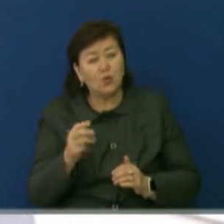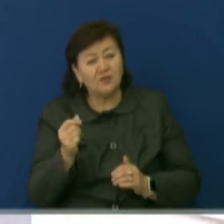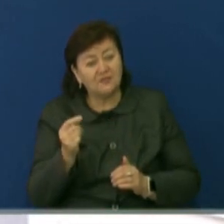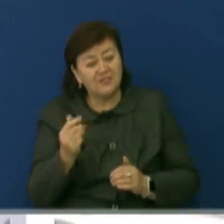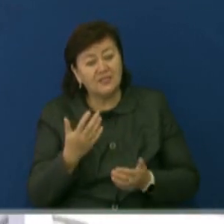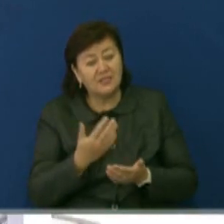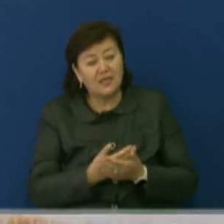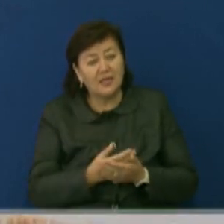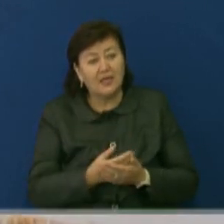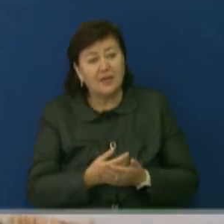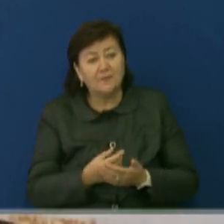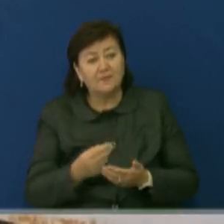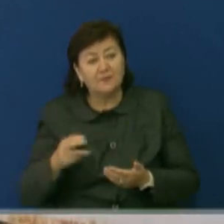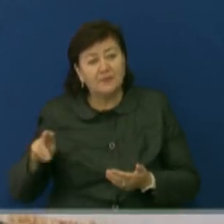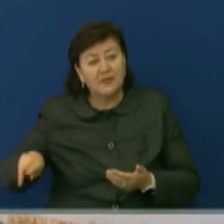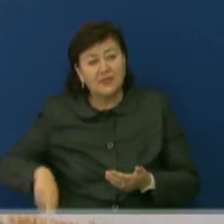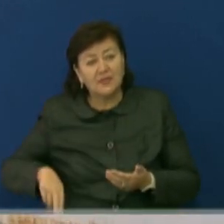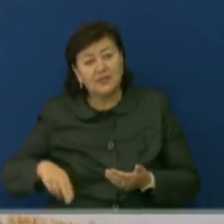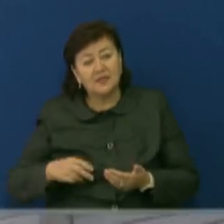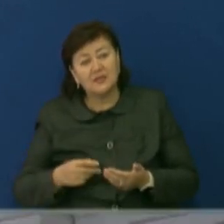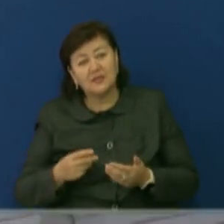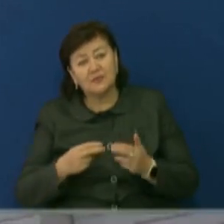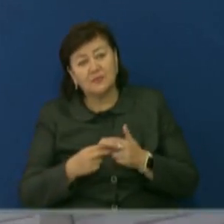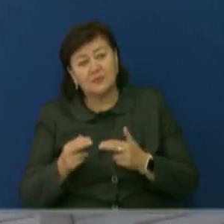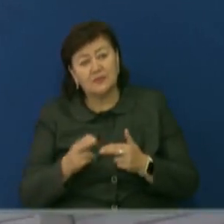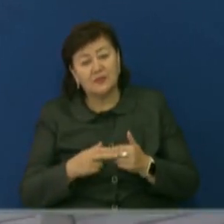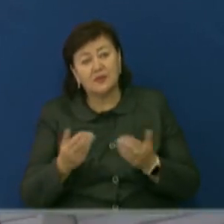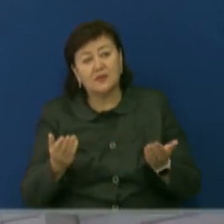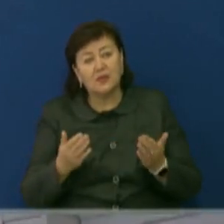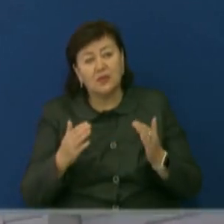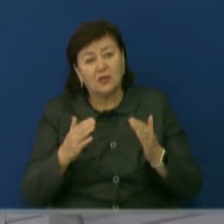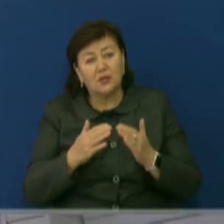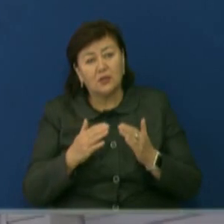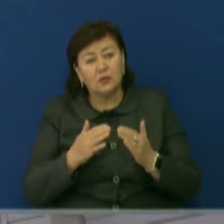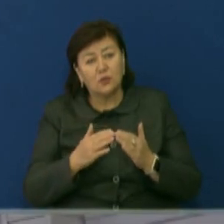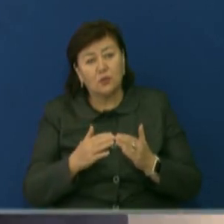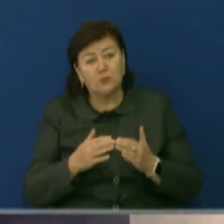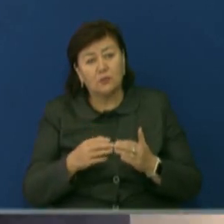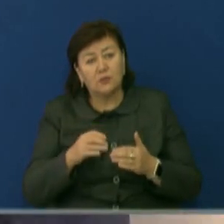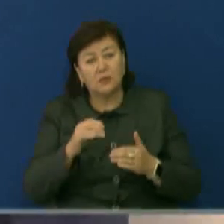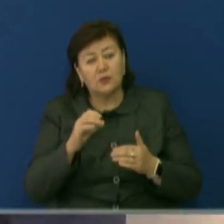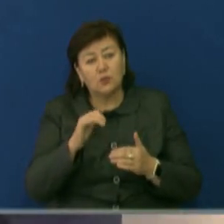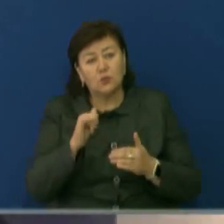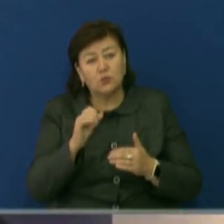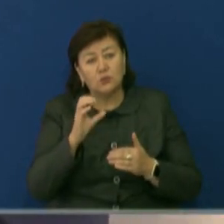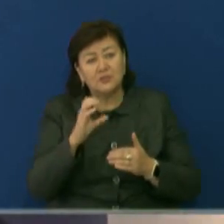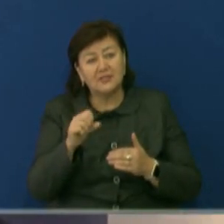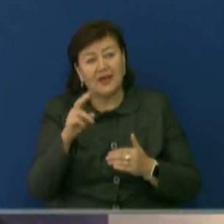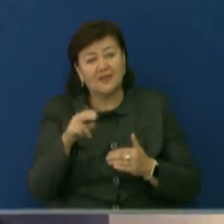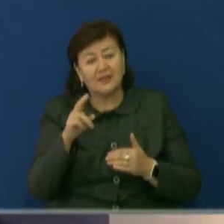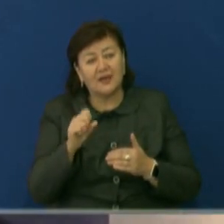подрядной организации, причиной появления трещины могло стать то, что дом дал усадку. Строительство началось